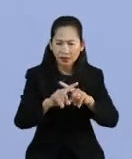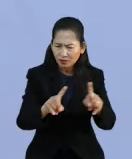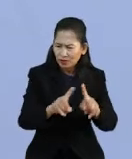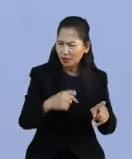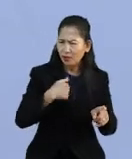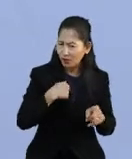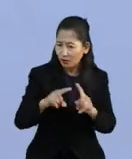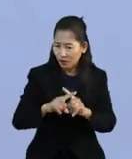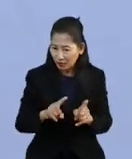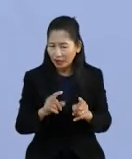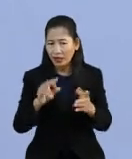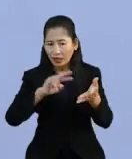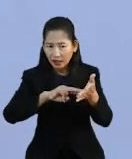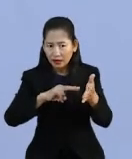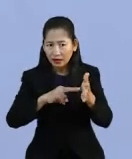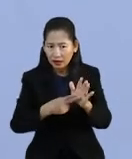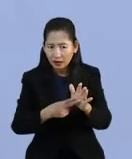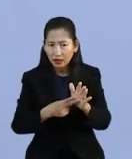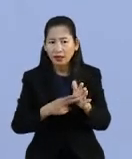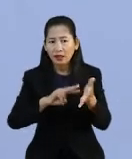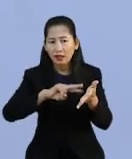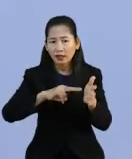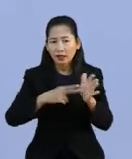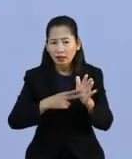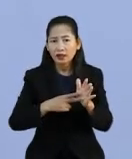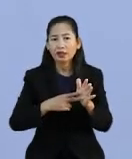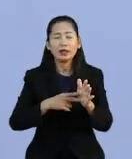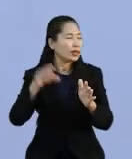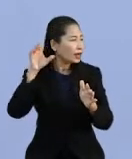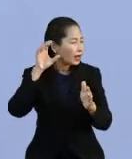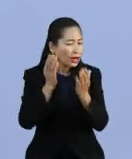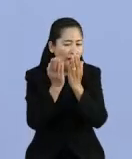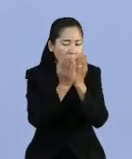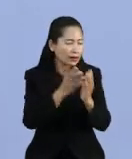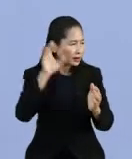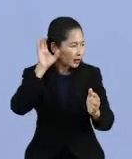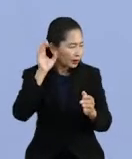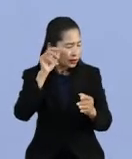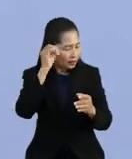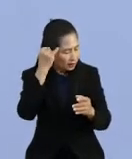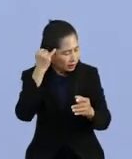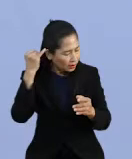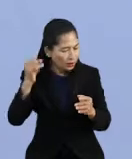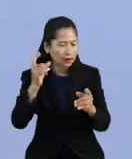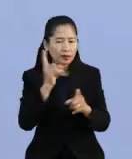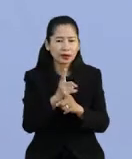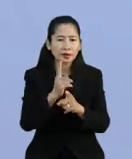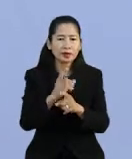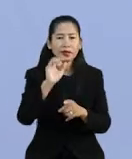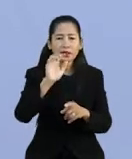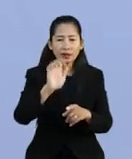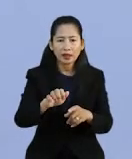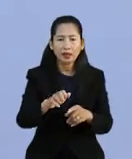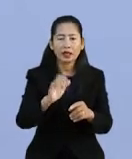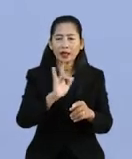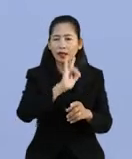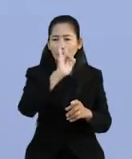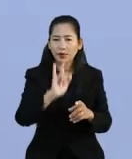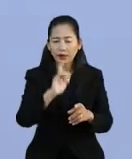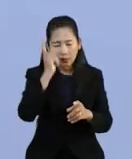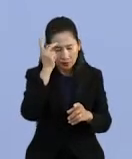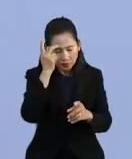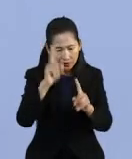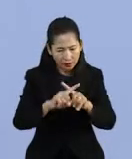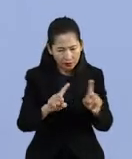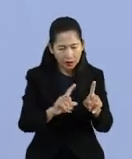bàn và nè còn tha ai ạ tần ấy ạ tần ấy ăn tới đập bàn hay tay người bàn trầm trời nè con á chà chắc anh pra cũng được sinh khi